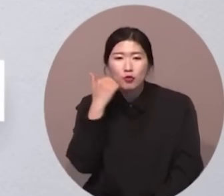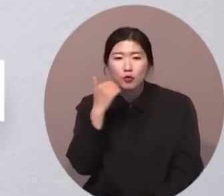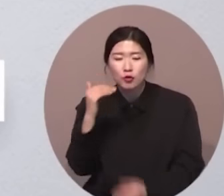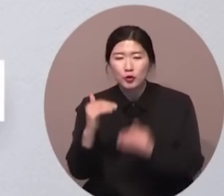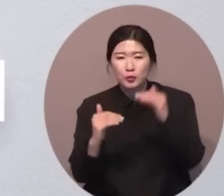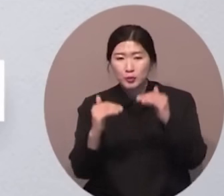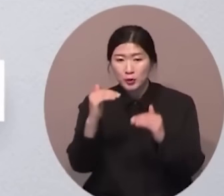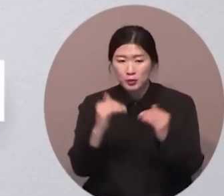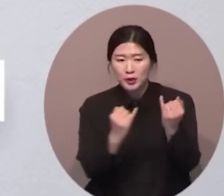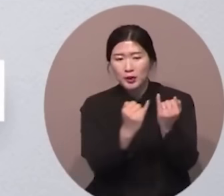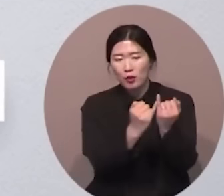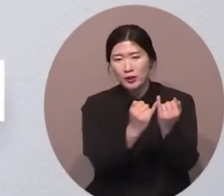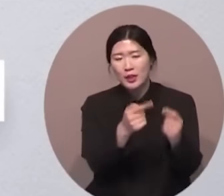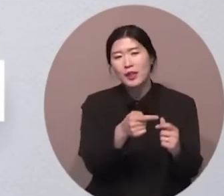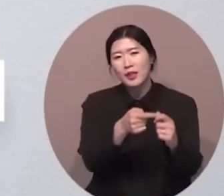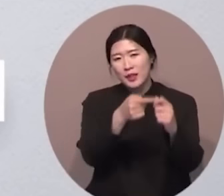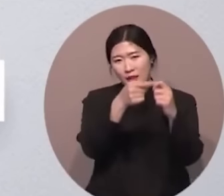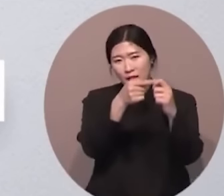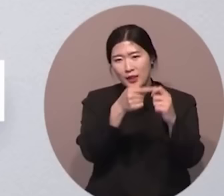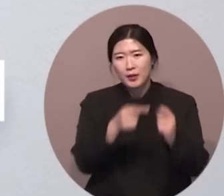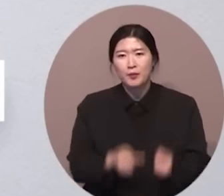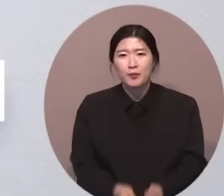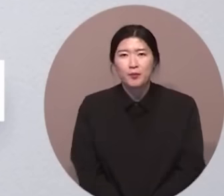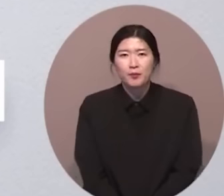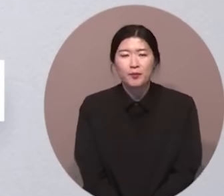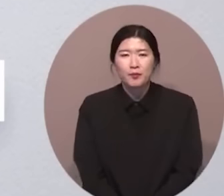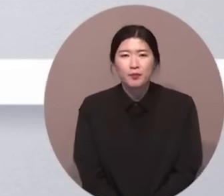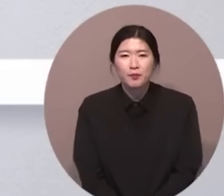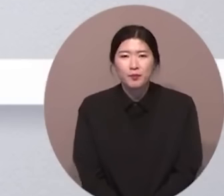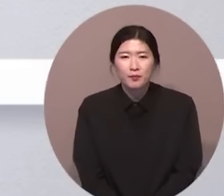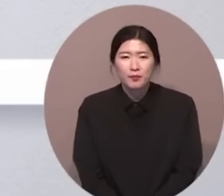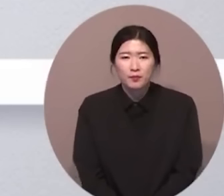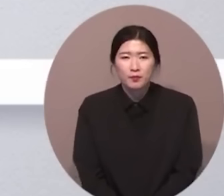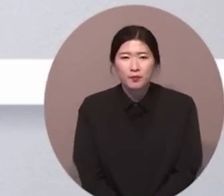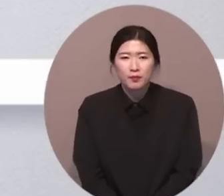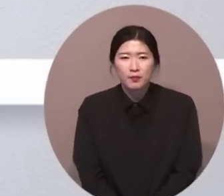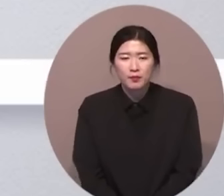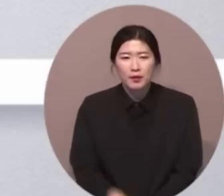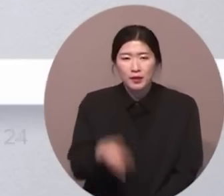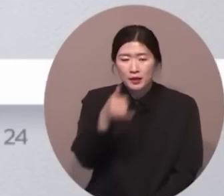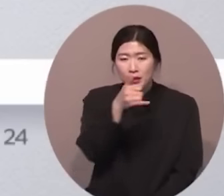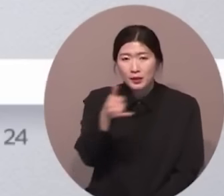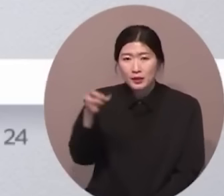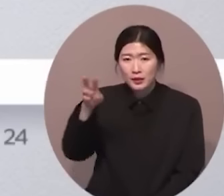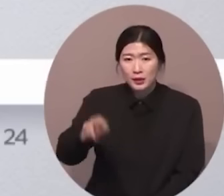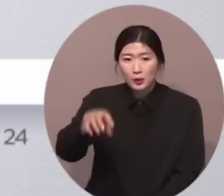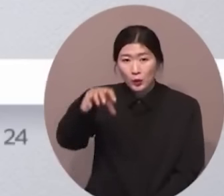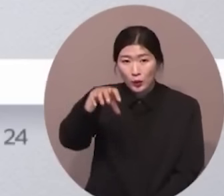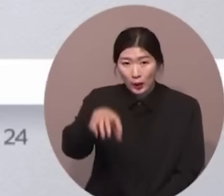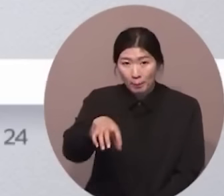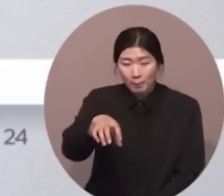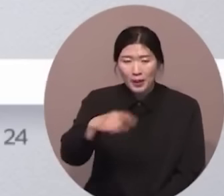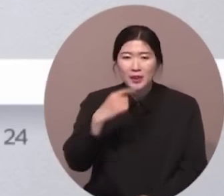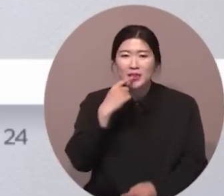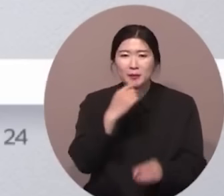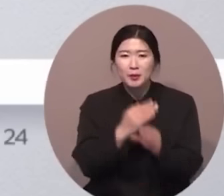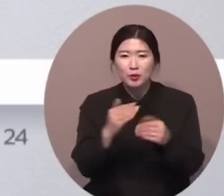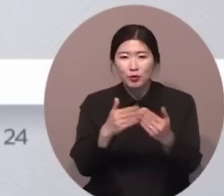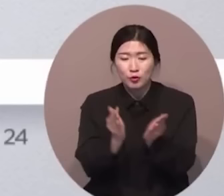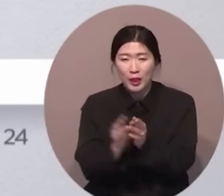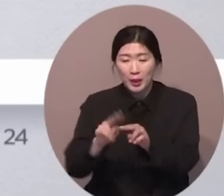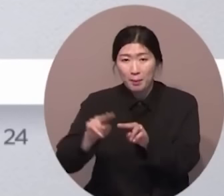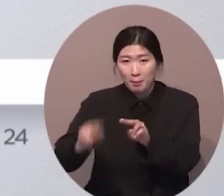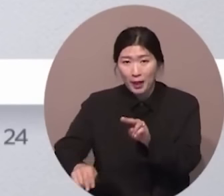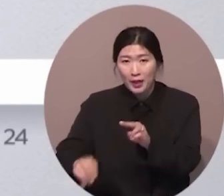모두 박정현 후보가 5차 범위 박 우세입니다 민주당 후보가 빠진 세종 갑은 민주당을 탈당해 새로